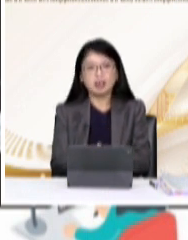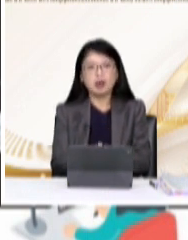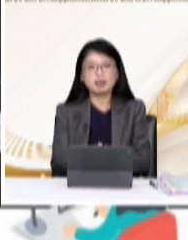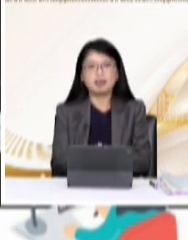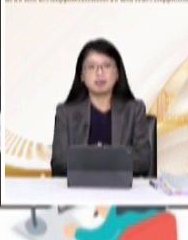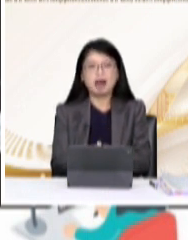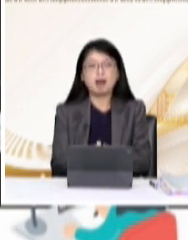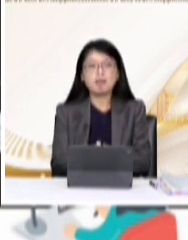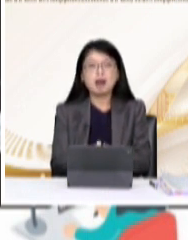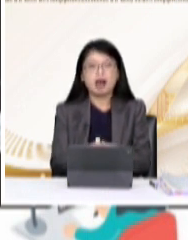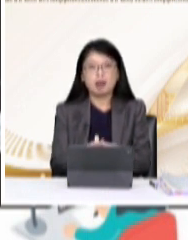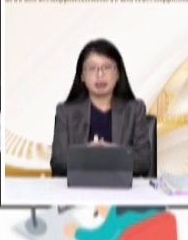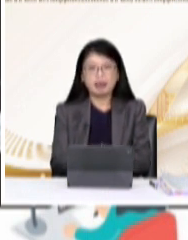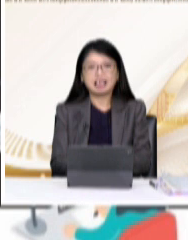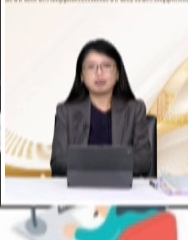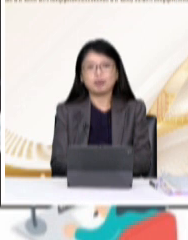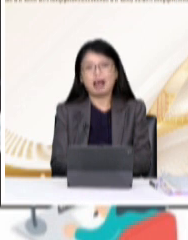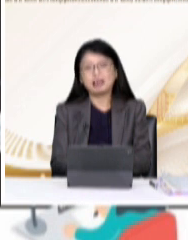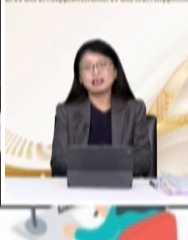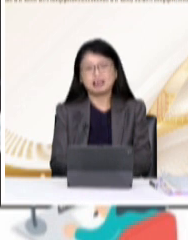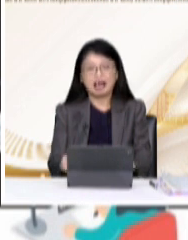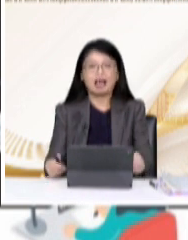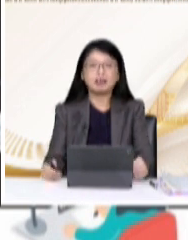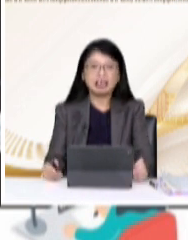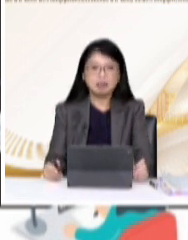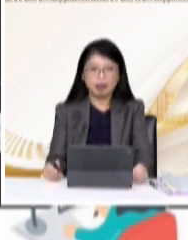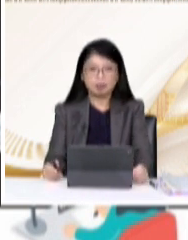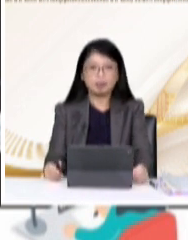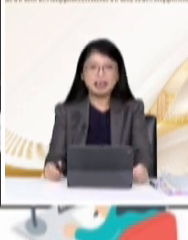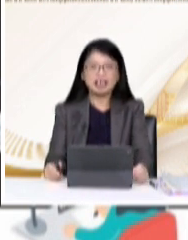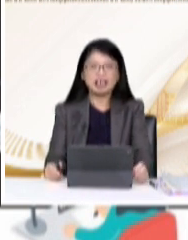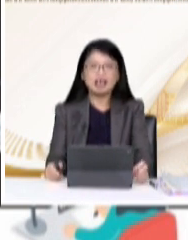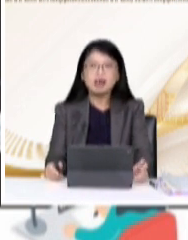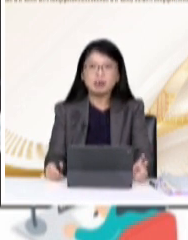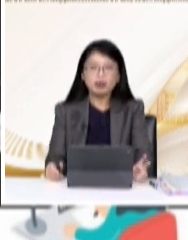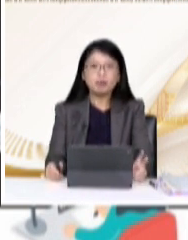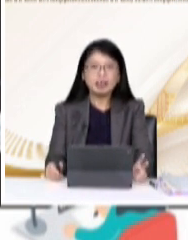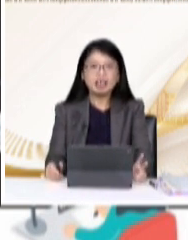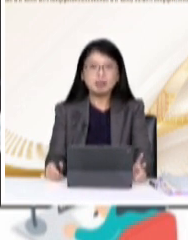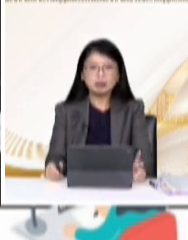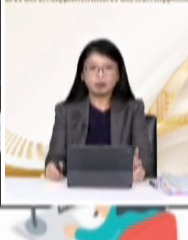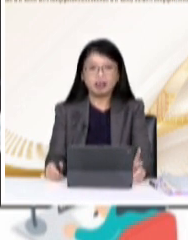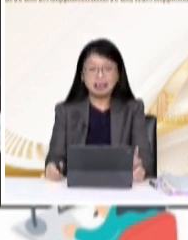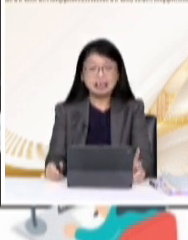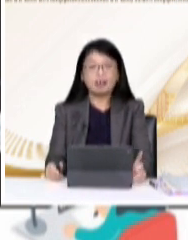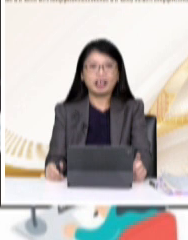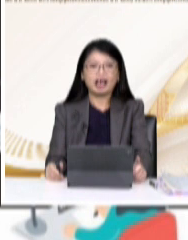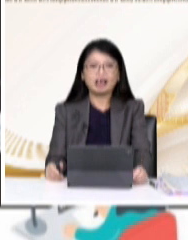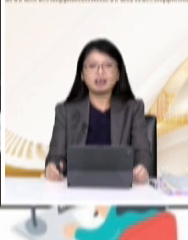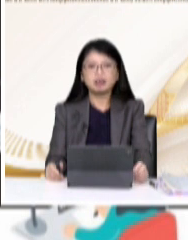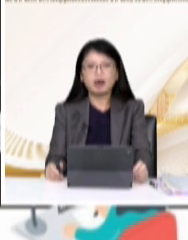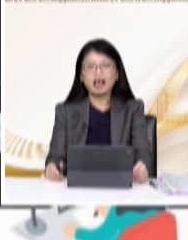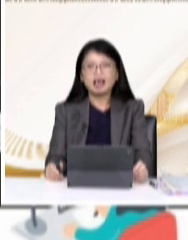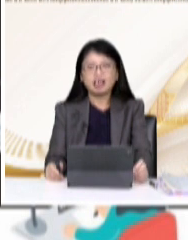ดชอบเนี่ยมาปฏิบัติตามกฎหมายนะคะในการปรับเป็นพินัยนะคะข้อยกเว้นเนี่ยมีอยู่กรณีเดียวนะคะ